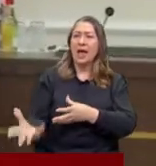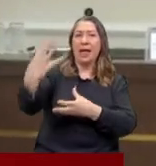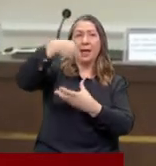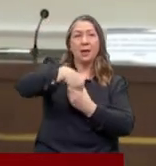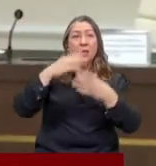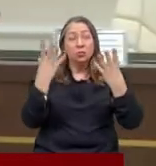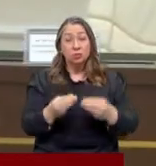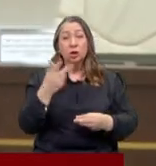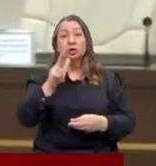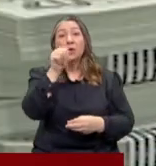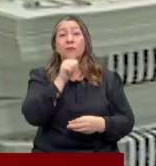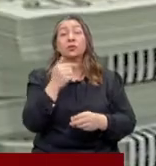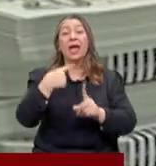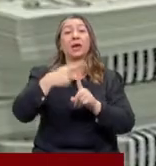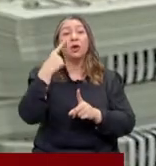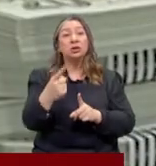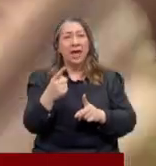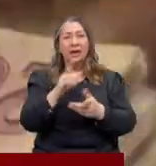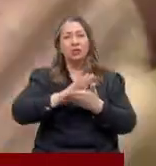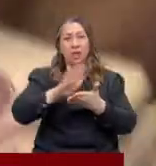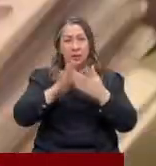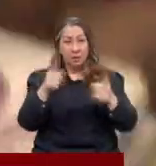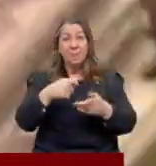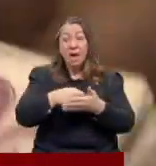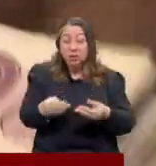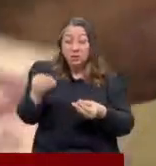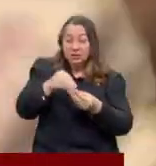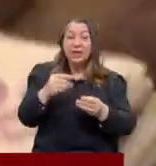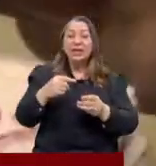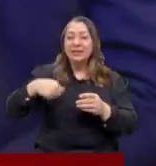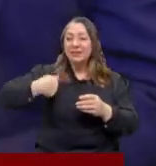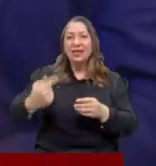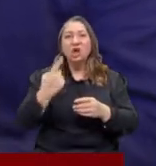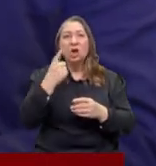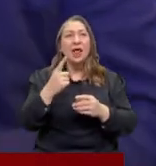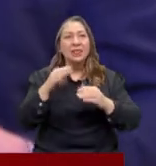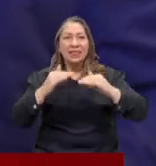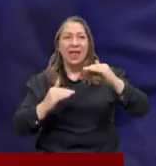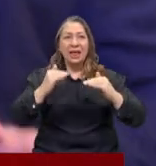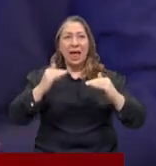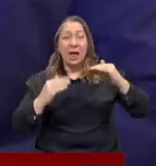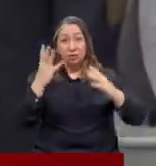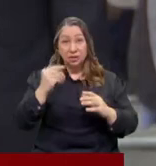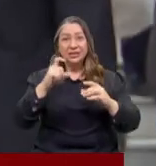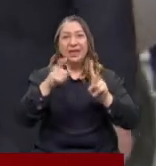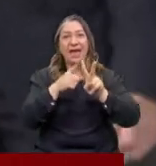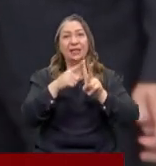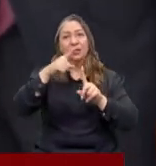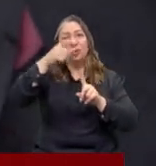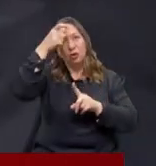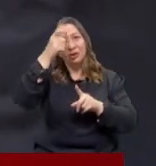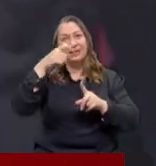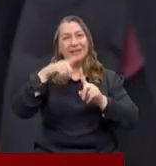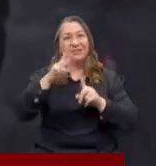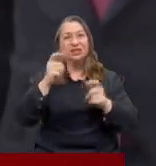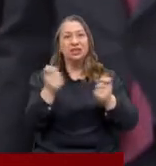şekilde hazırlanacak 3600 ek gösterge düzenlemesi. Maaş artışı ve kıdeme göre dengenin sağlanacağını CNN Türk Televizyonu'nda